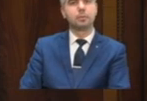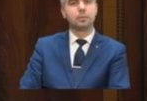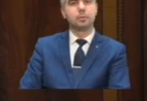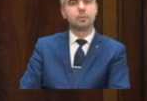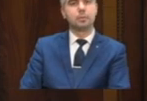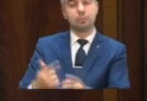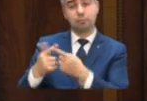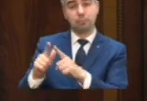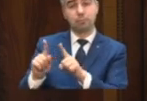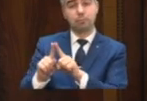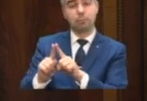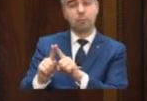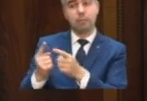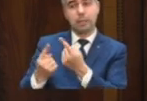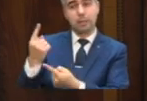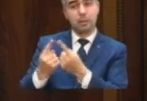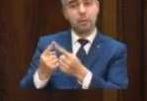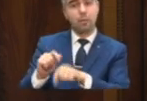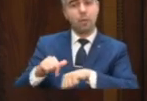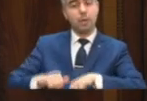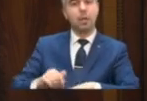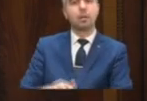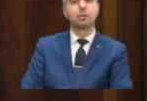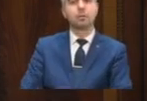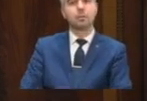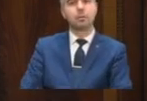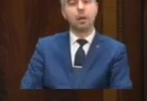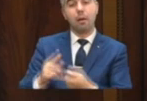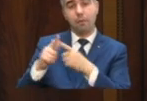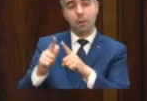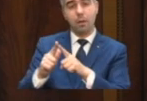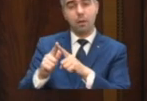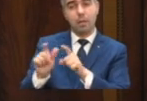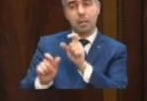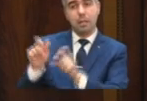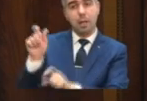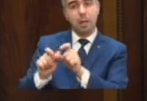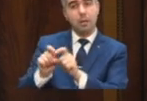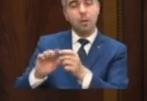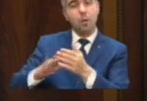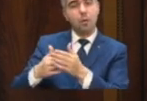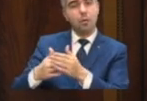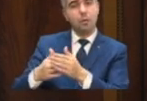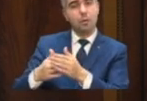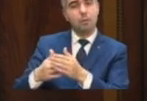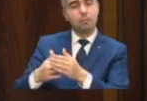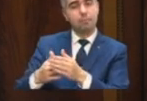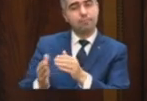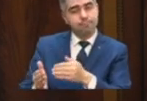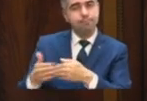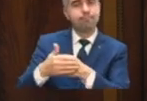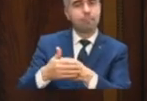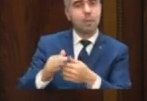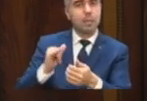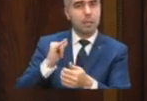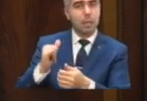والتقائية السياسة القطاعية المالية، أم أن قدر هذه الساكنة أن تظل في خندق الحرب الطاحنة